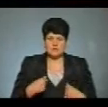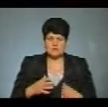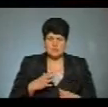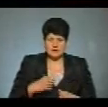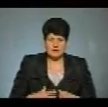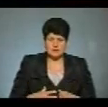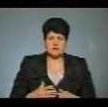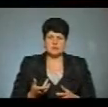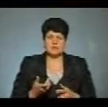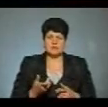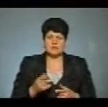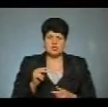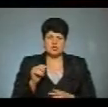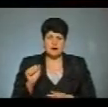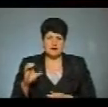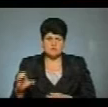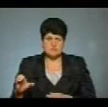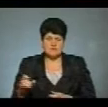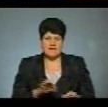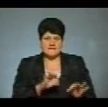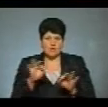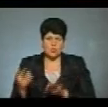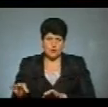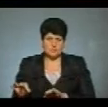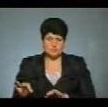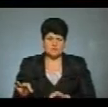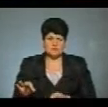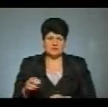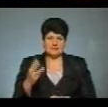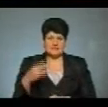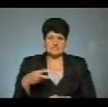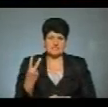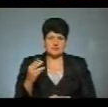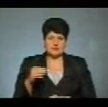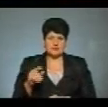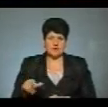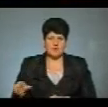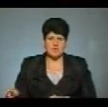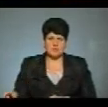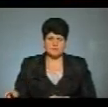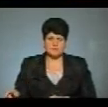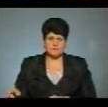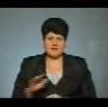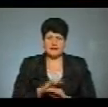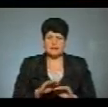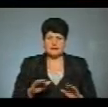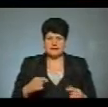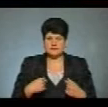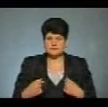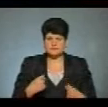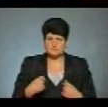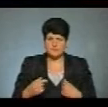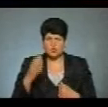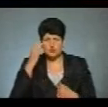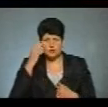Потерпілих внаслідок аварії на ЧАЕС, евакуйованих – понад 32 тисячі громадян. Дітей, потерпілих від